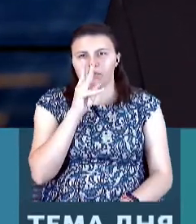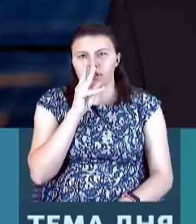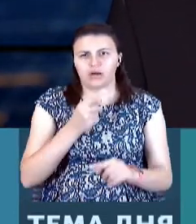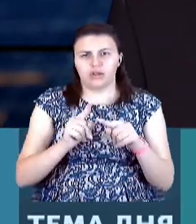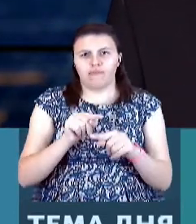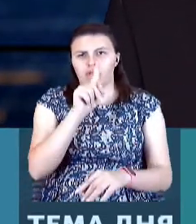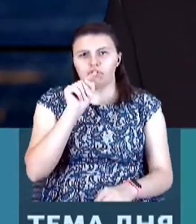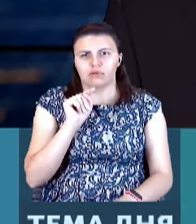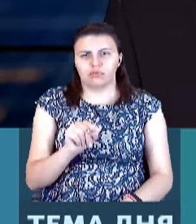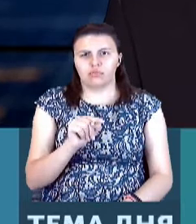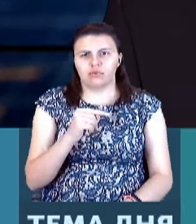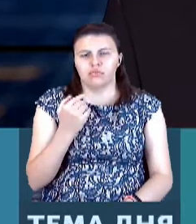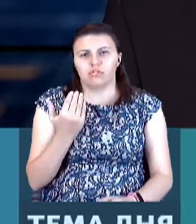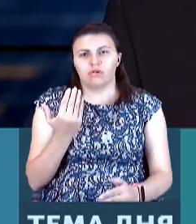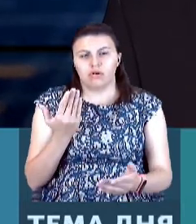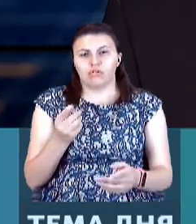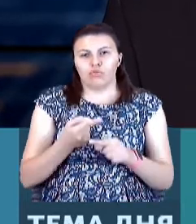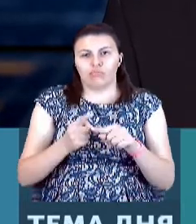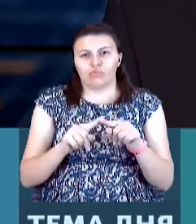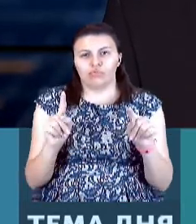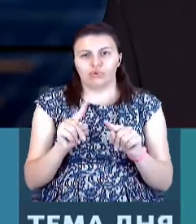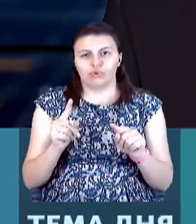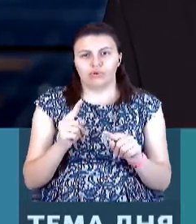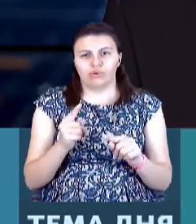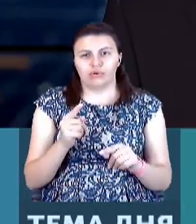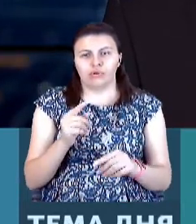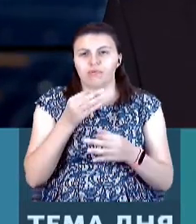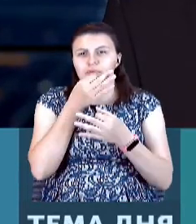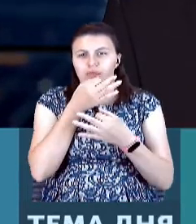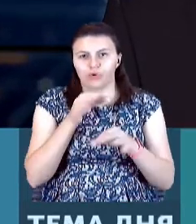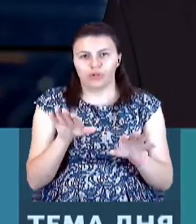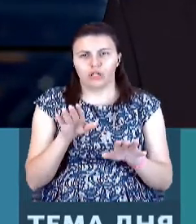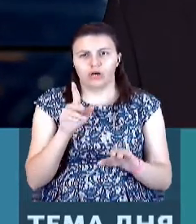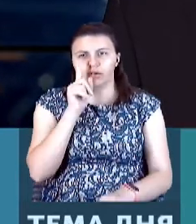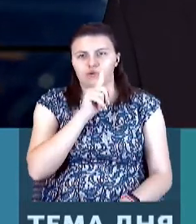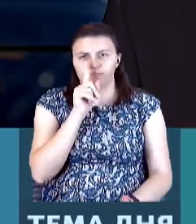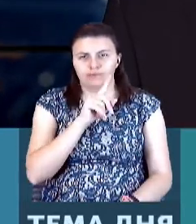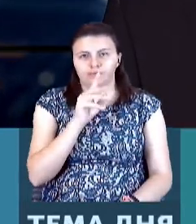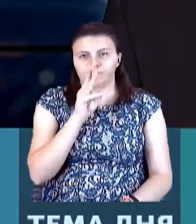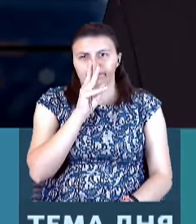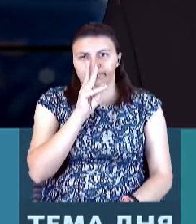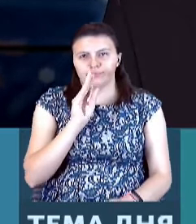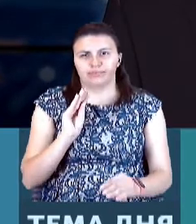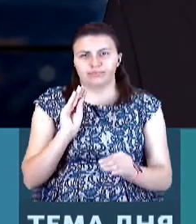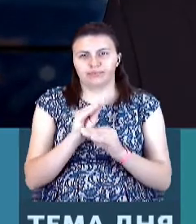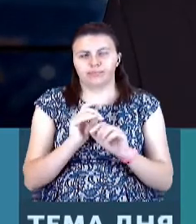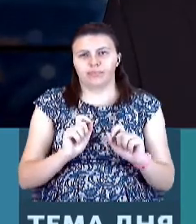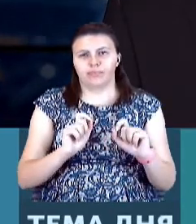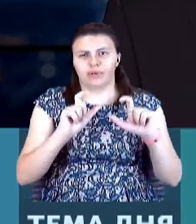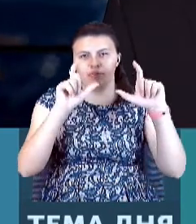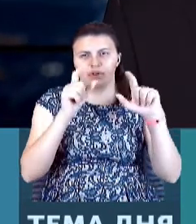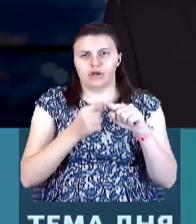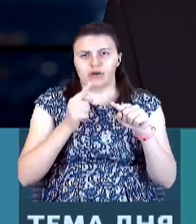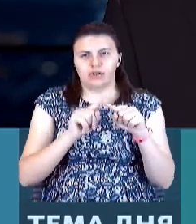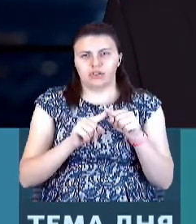тому що з одного боку, звичайно, будь-яке підвищення зарегульованості ринку праці – це чинник тінізації ринку